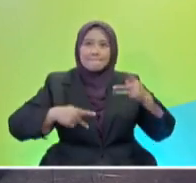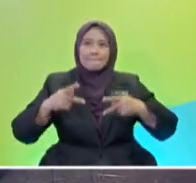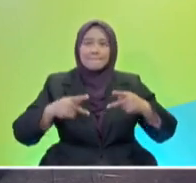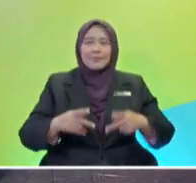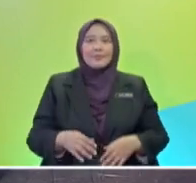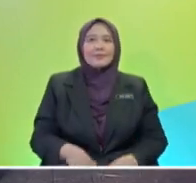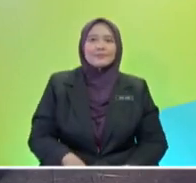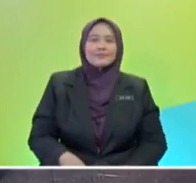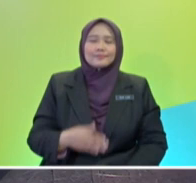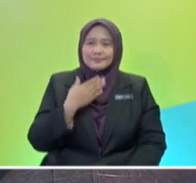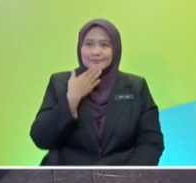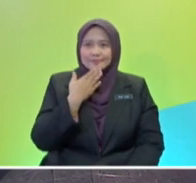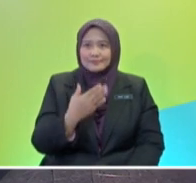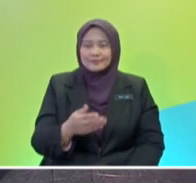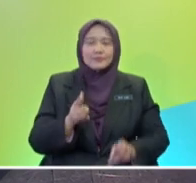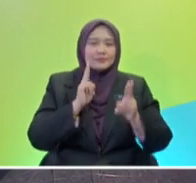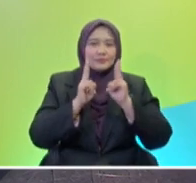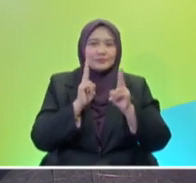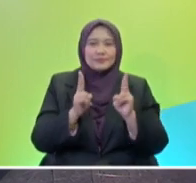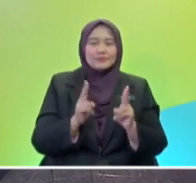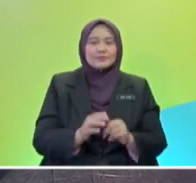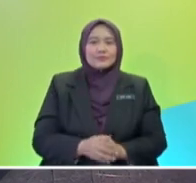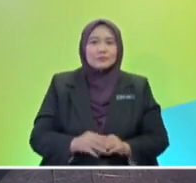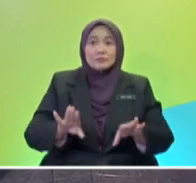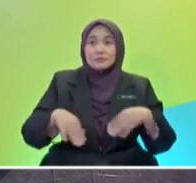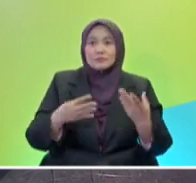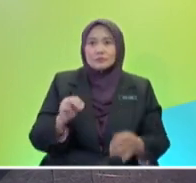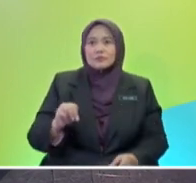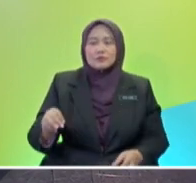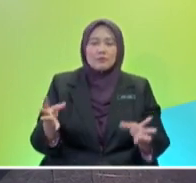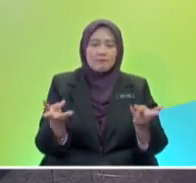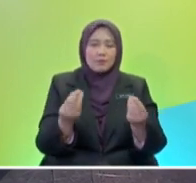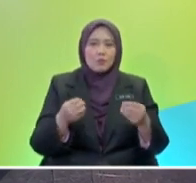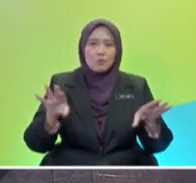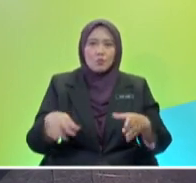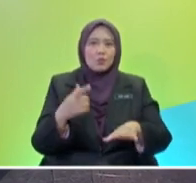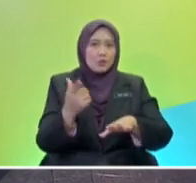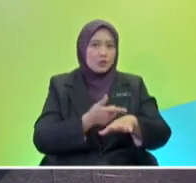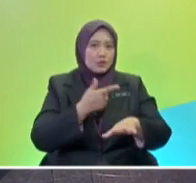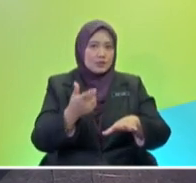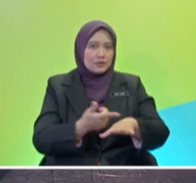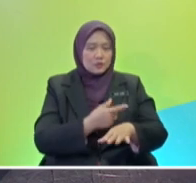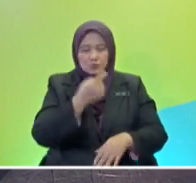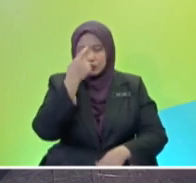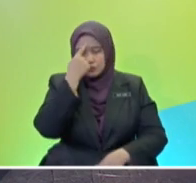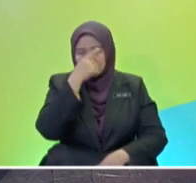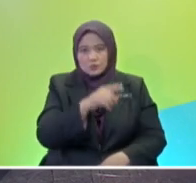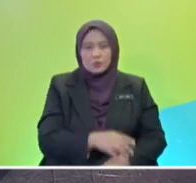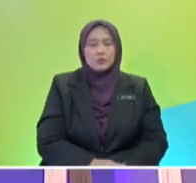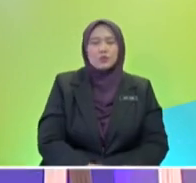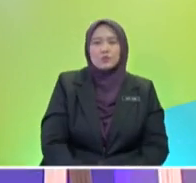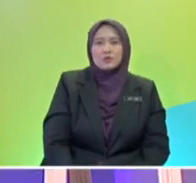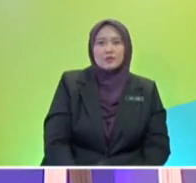Terima kasih saya ucapkan bagaimana lakukan lebih latihan pengukuhan untuk memantapkan lagi penguasaan